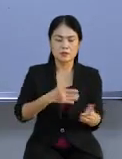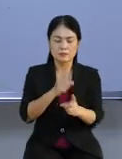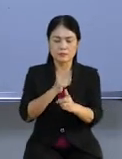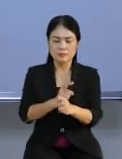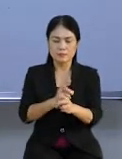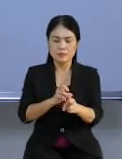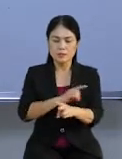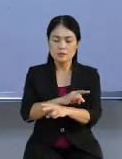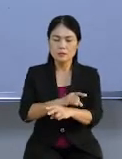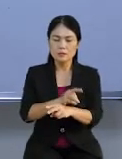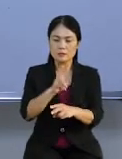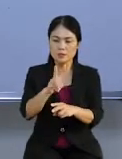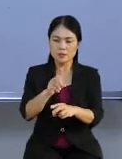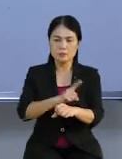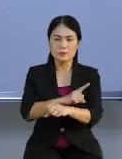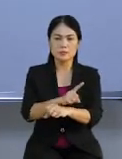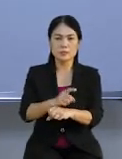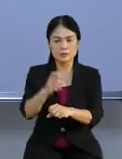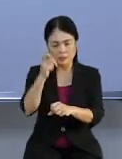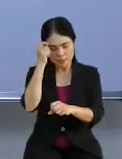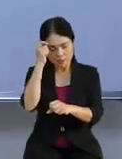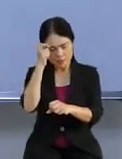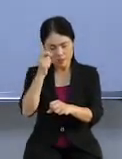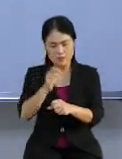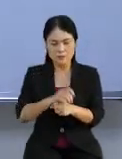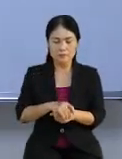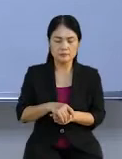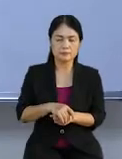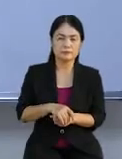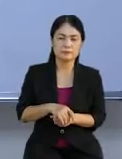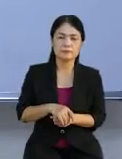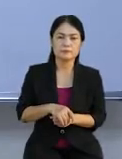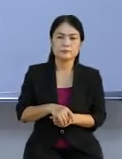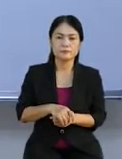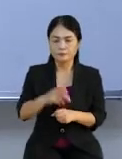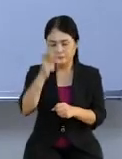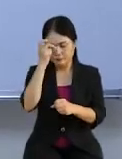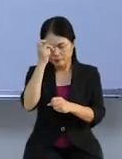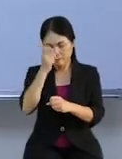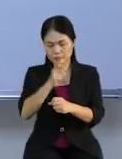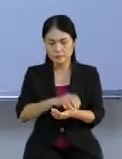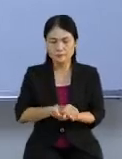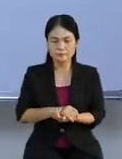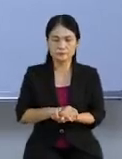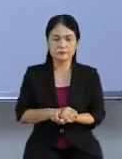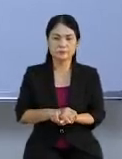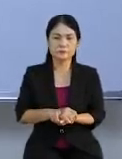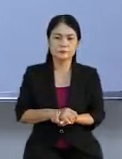ai pe lại còn ở clip pin thì đàm bảy kịch tạ kịch sân tới